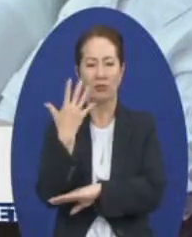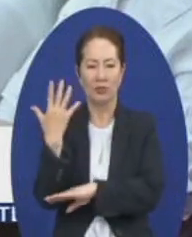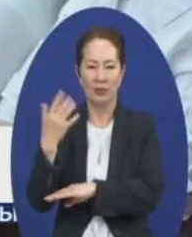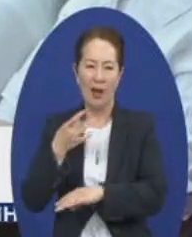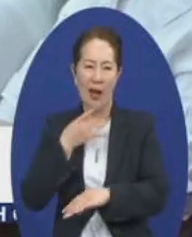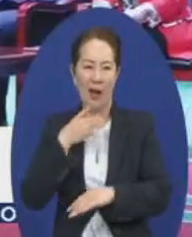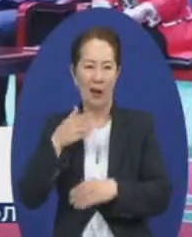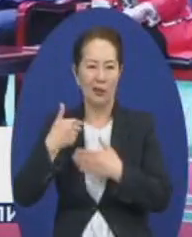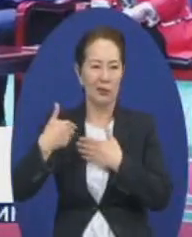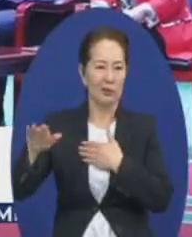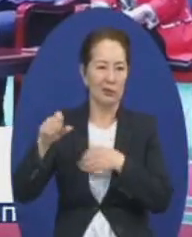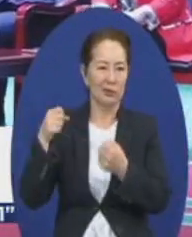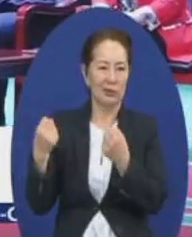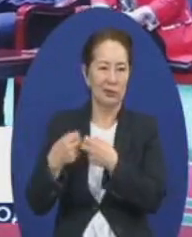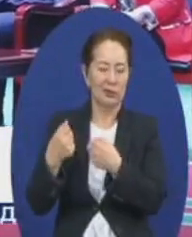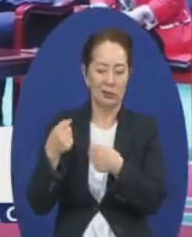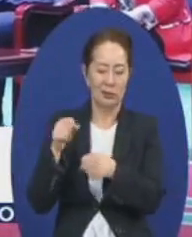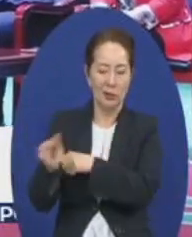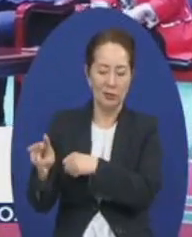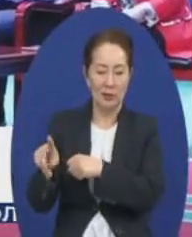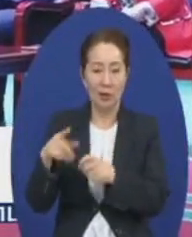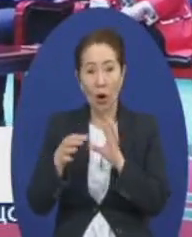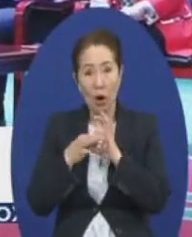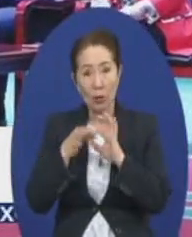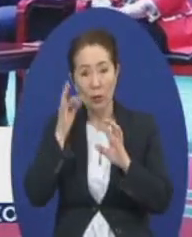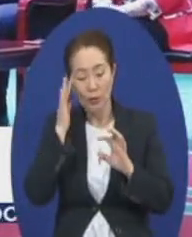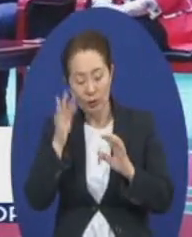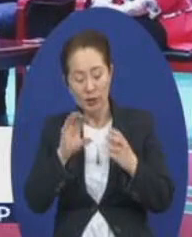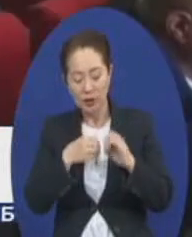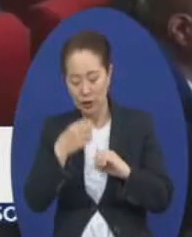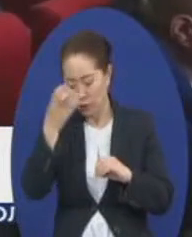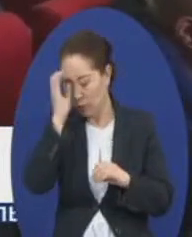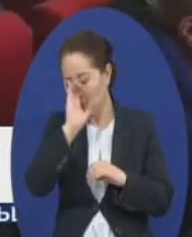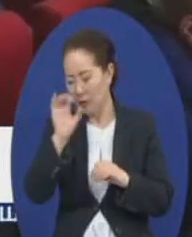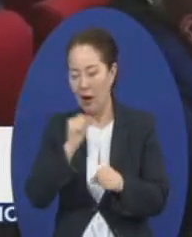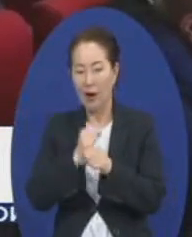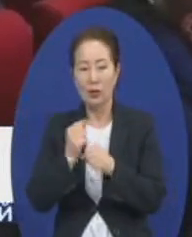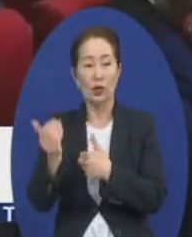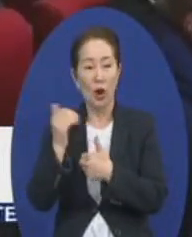архиталтаа тэмцэх зэрэг Монгол улсын ерхийлэгчийн санаачлан дэвшүүлсэн зорилтыг хэрэгжүүлэхэд